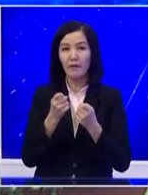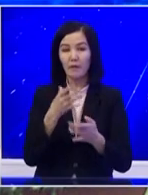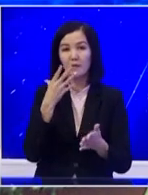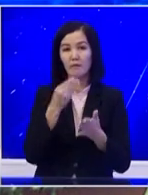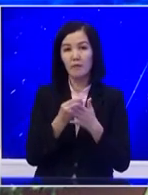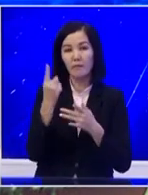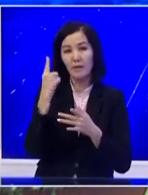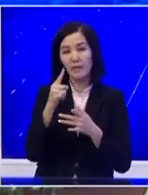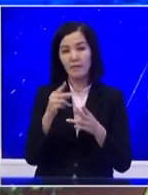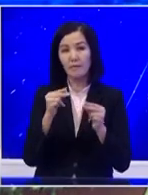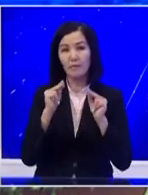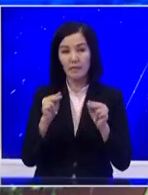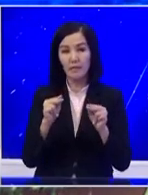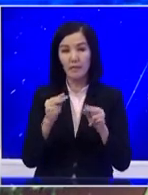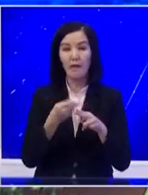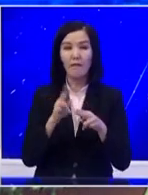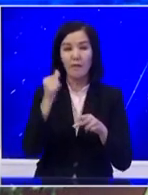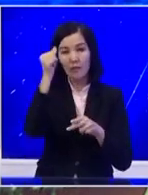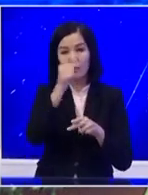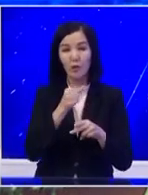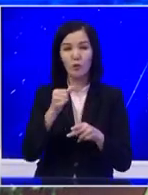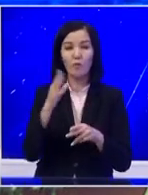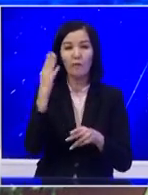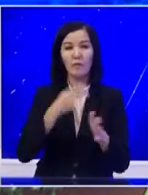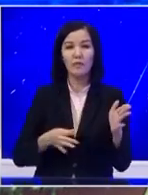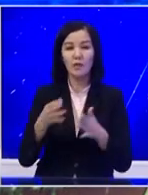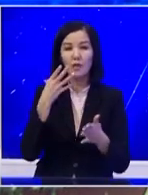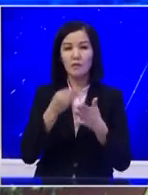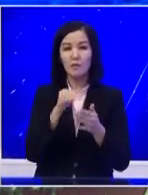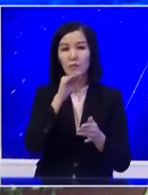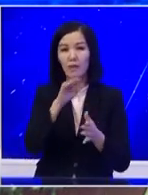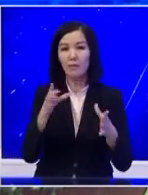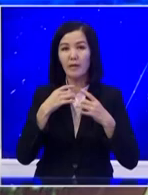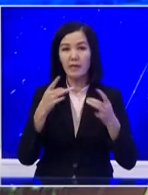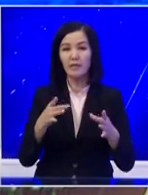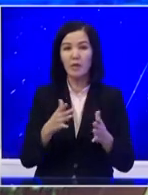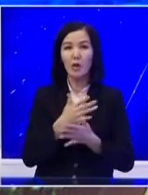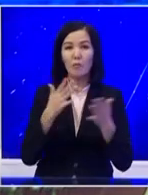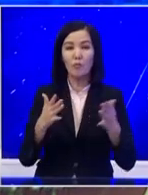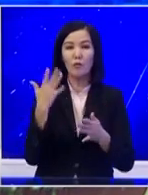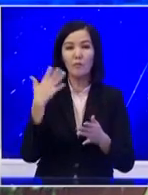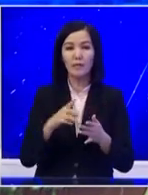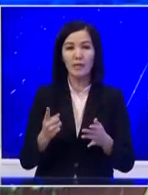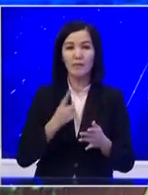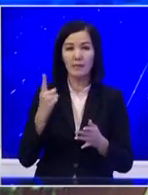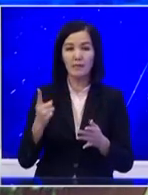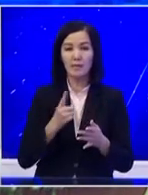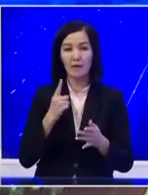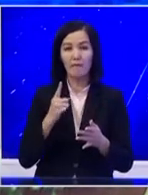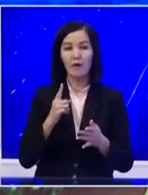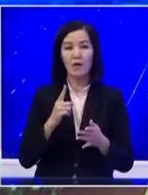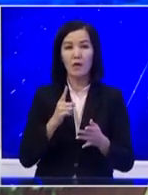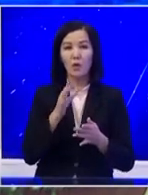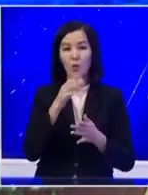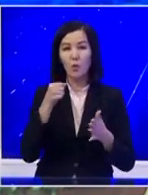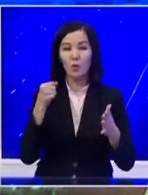креативом, ответственностью. В этом году только в Алматинской области свой профессиональный праздник отметят более 50 мастеров пера возрастом до